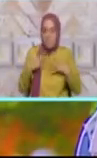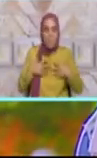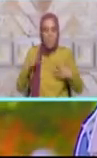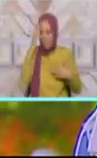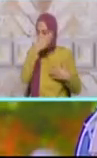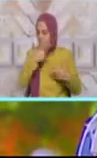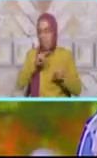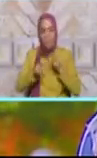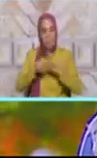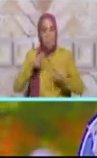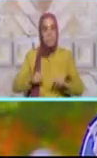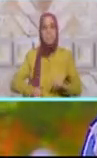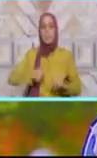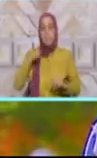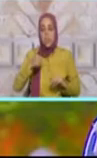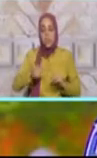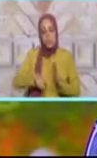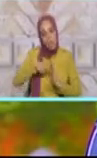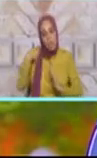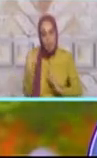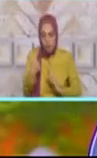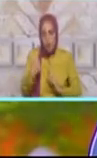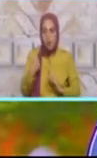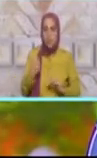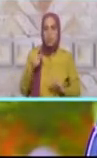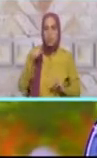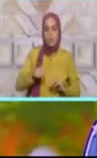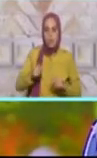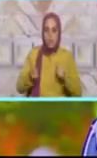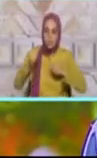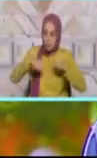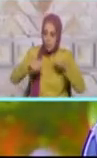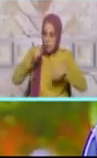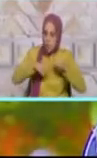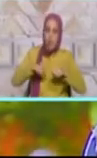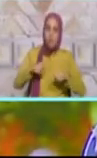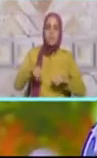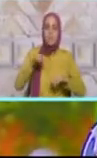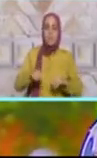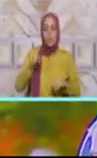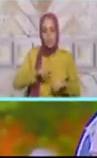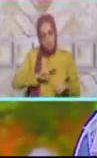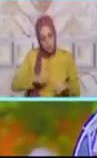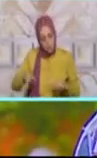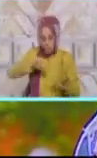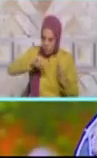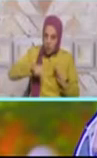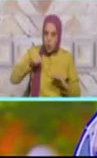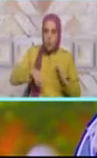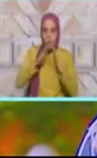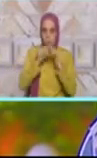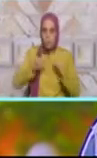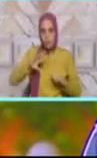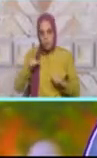مصر هتكون هي اوائل الدول في انتاج هذه الناتج من هذه الرمال السوداء. لمصر